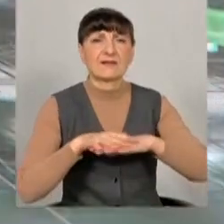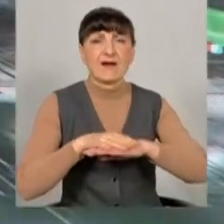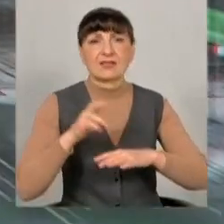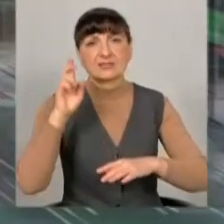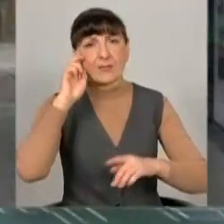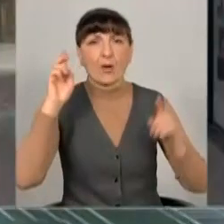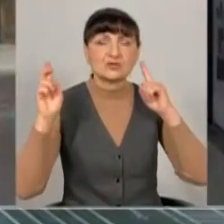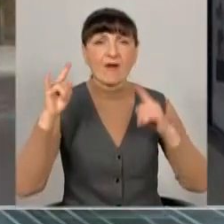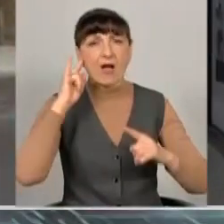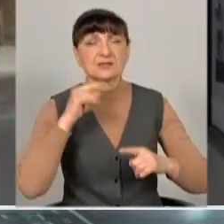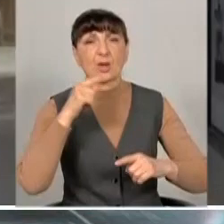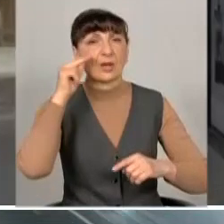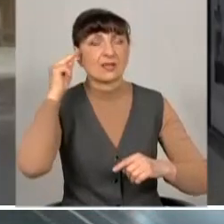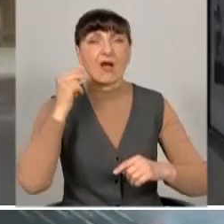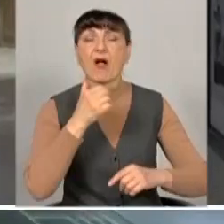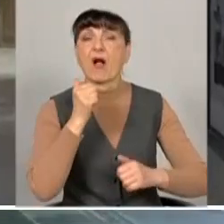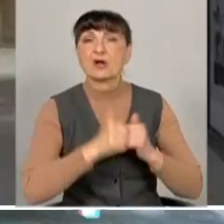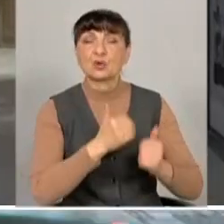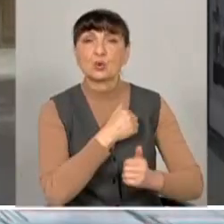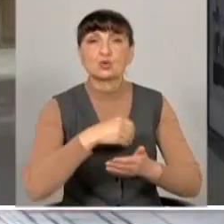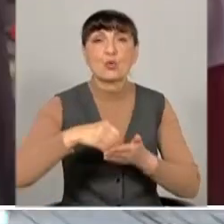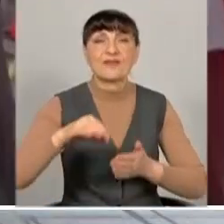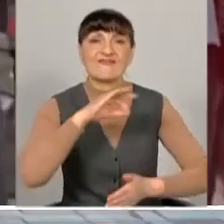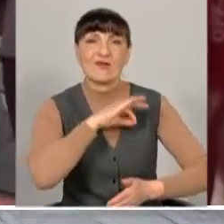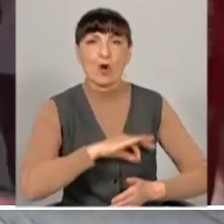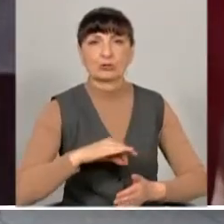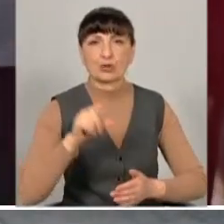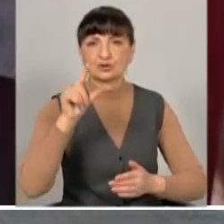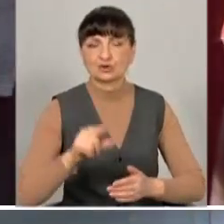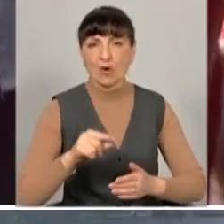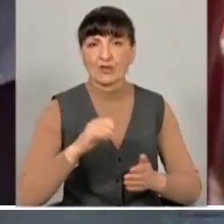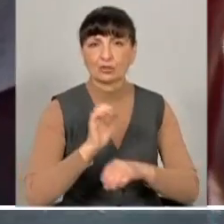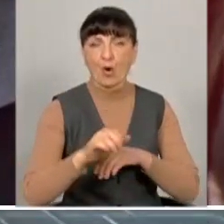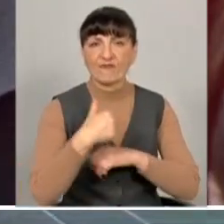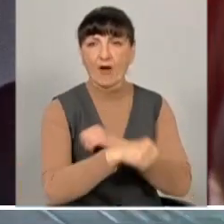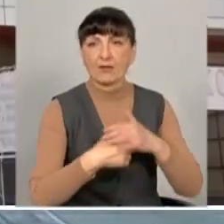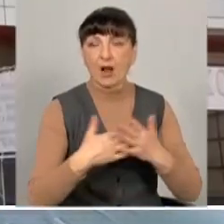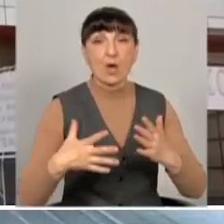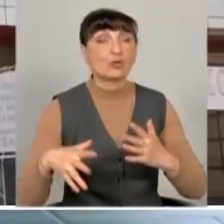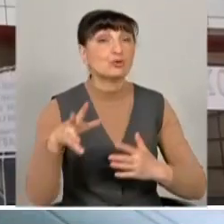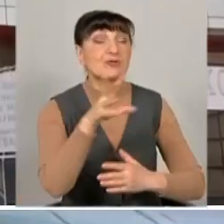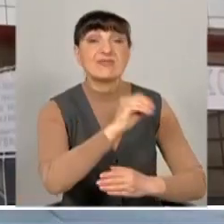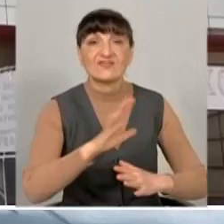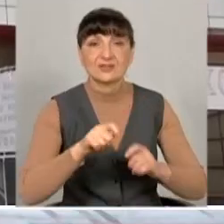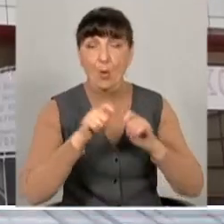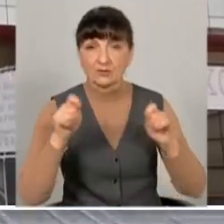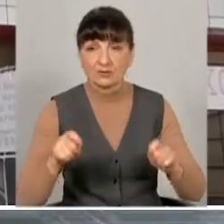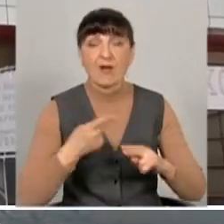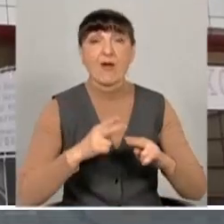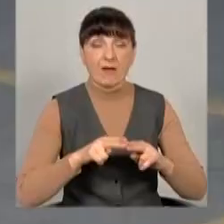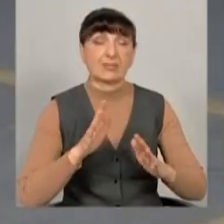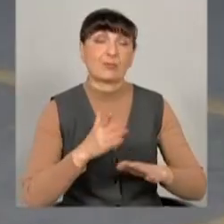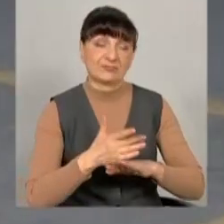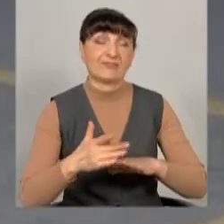заполнили бутики. Каждый хочет товар по выгодной цене. И это несмотря на то, что открылись не все отделы. Впрочем, это вопрос